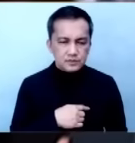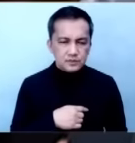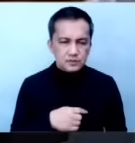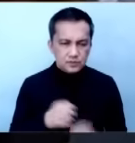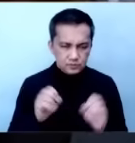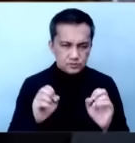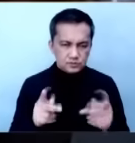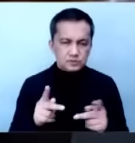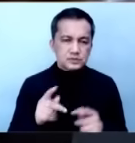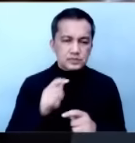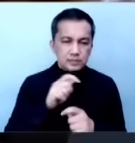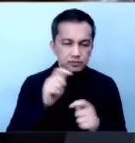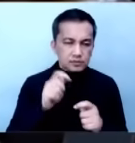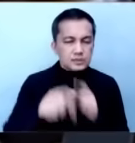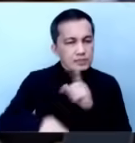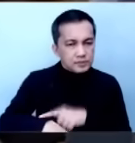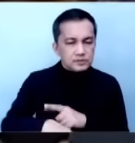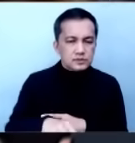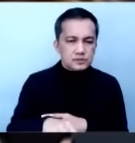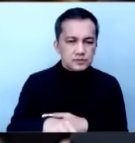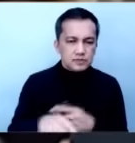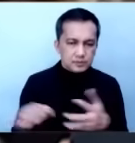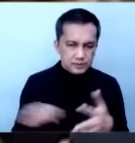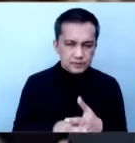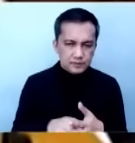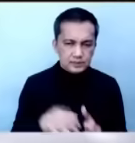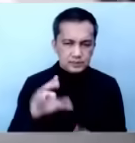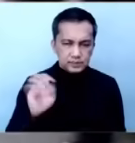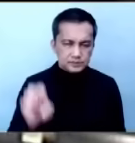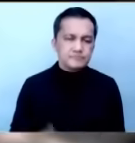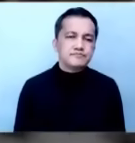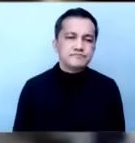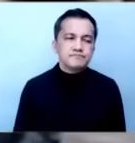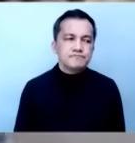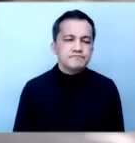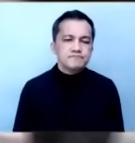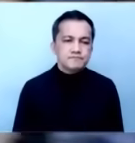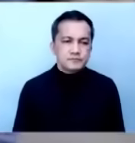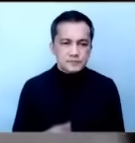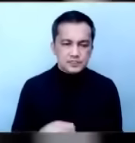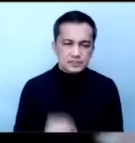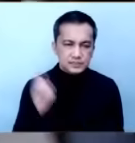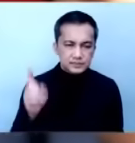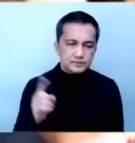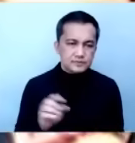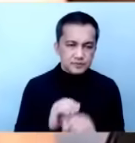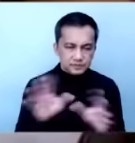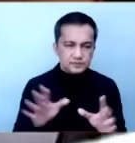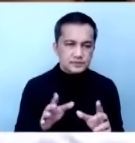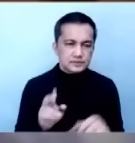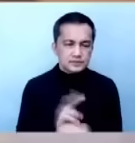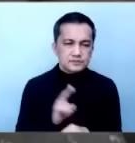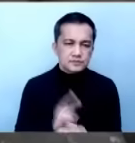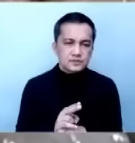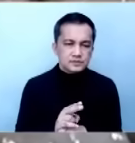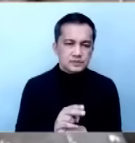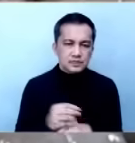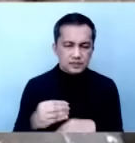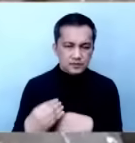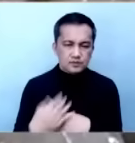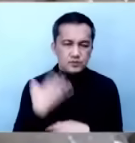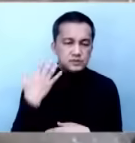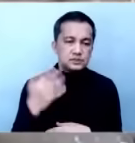pagkakataon na mag-file nitong kasong ito. Dagdag pa niya, malinaw na ginamitan ng impluwensya